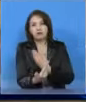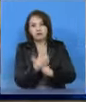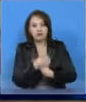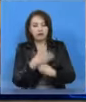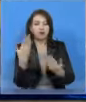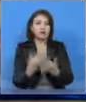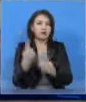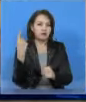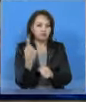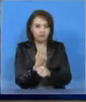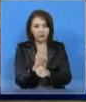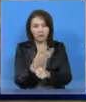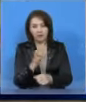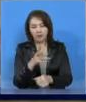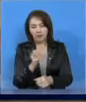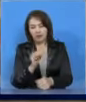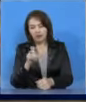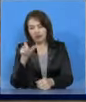Ревакцинацияны ең бірінші